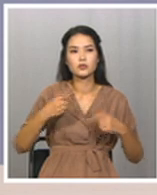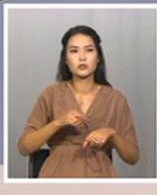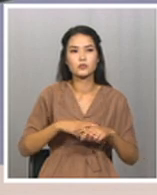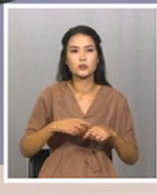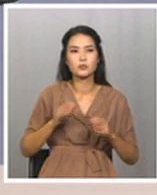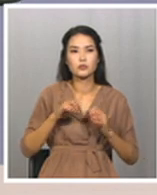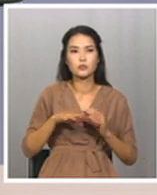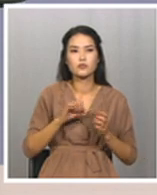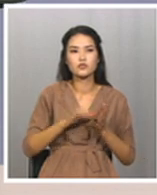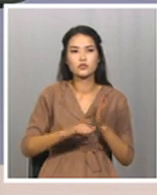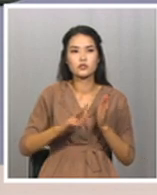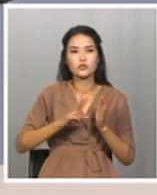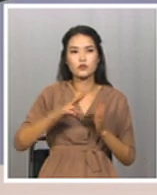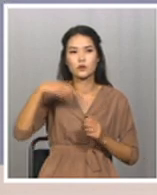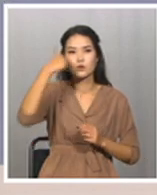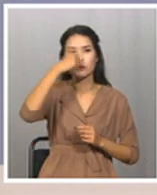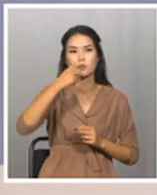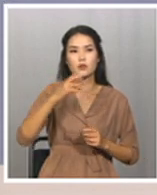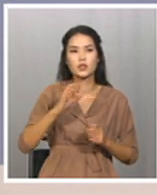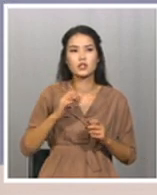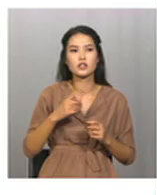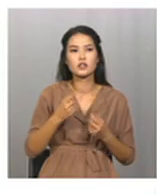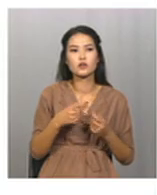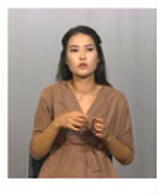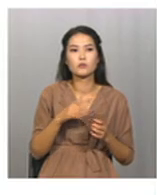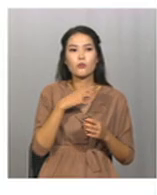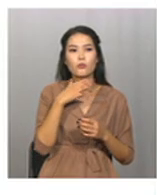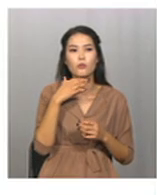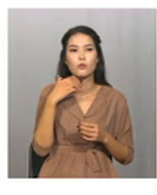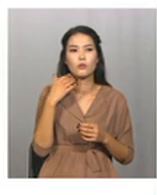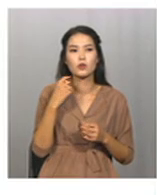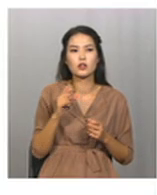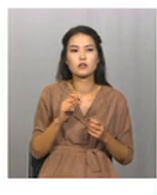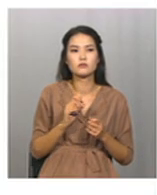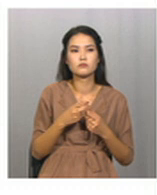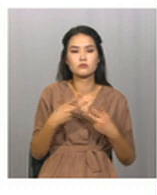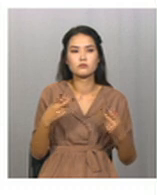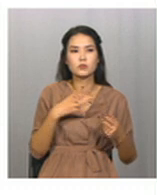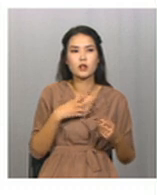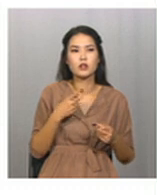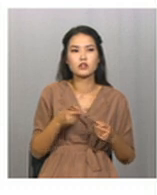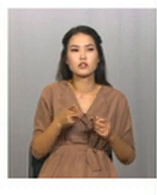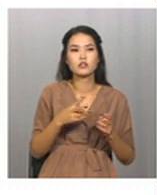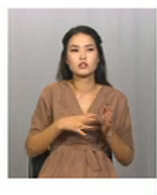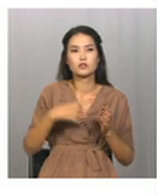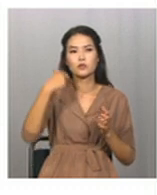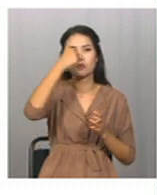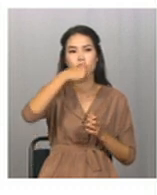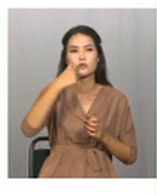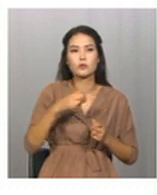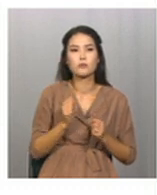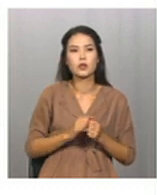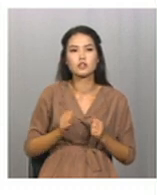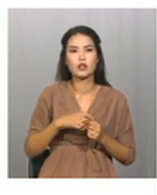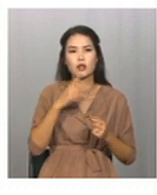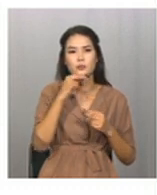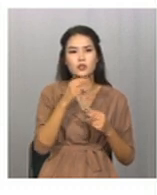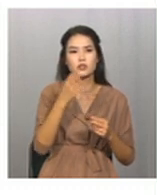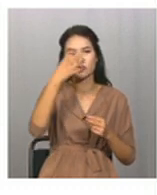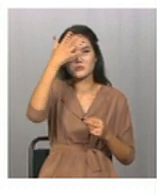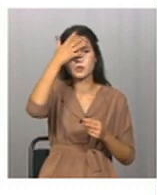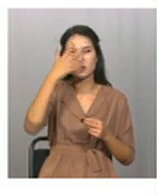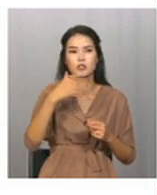написал 62 романа, многие из которых были экранизированы. В 2009 году за постоянное обращение к японской